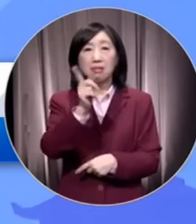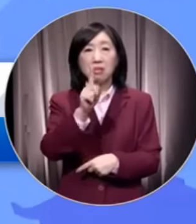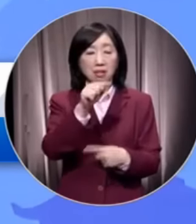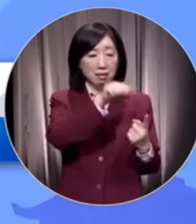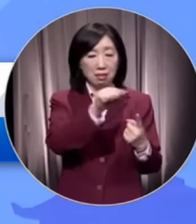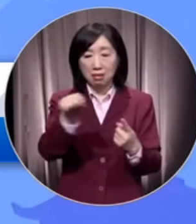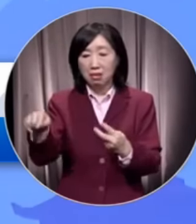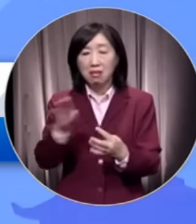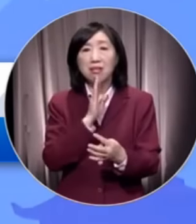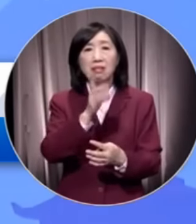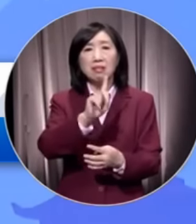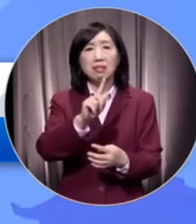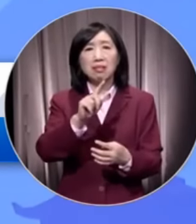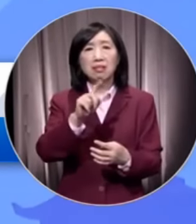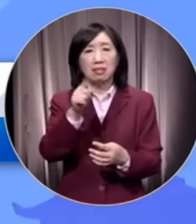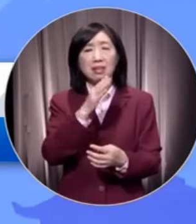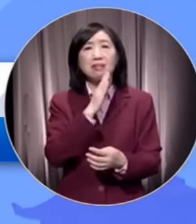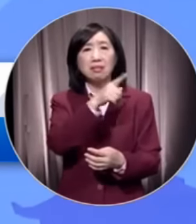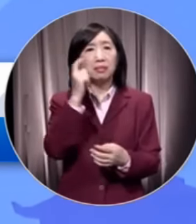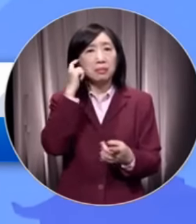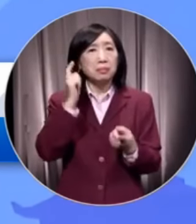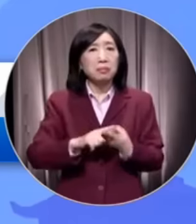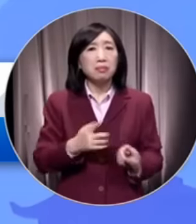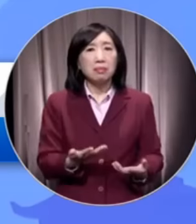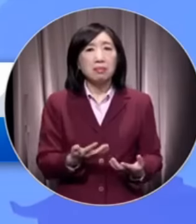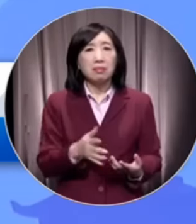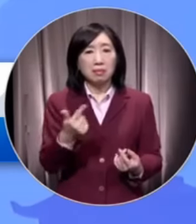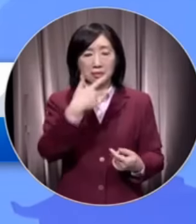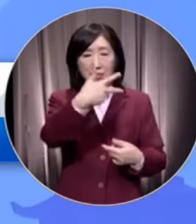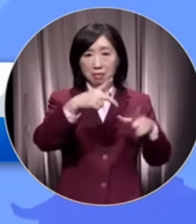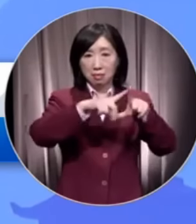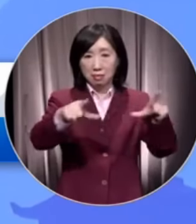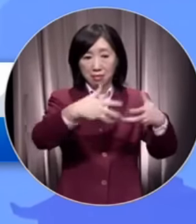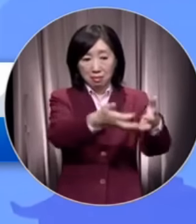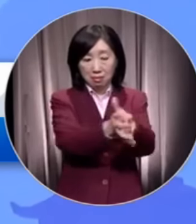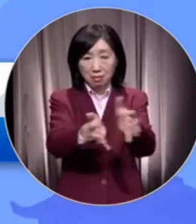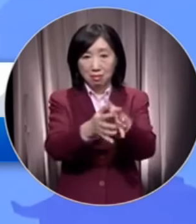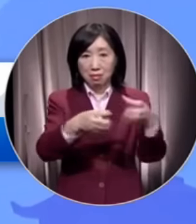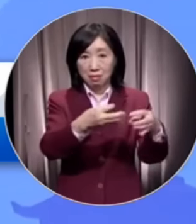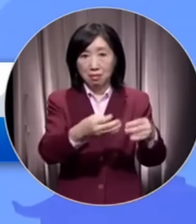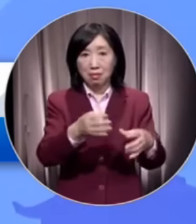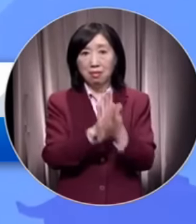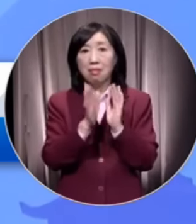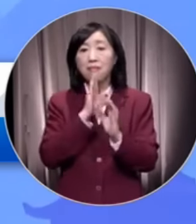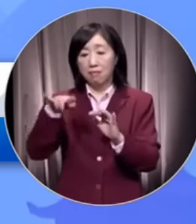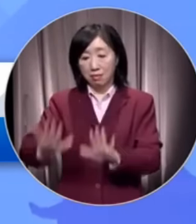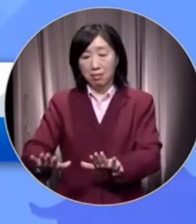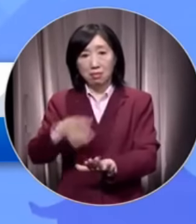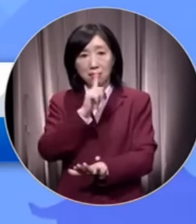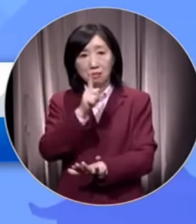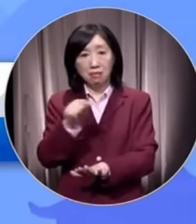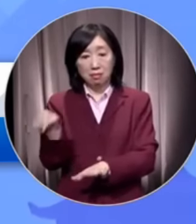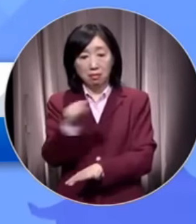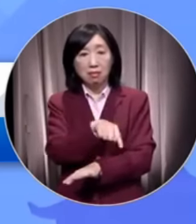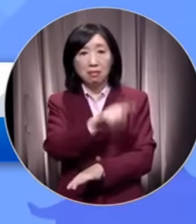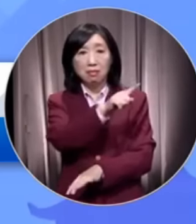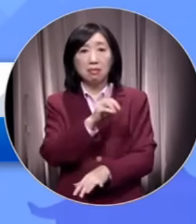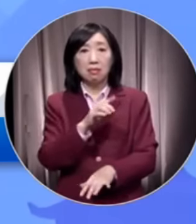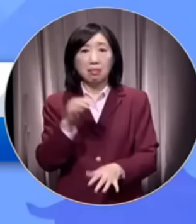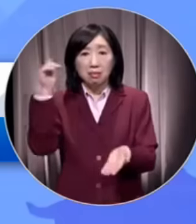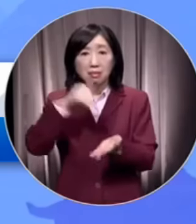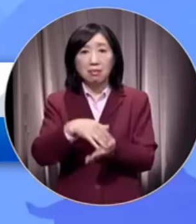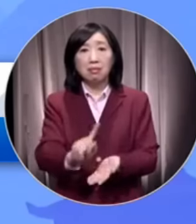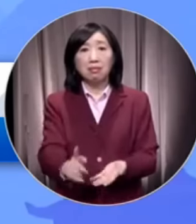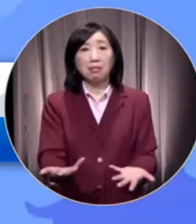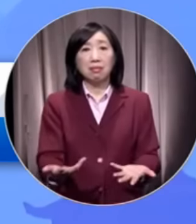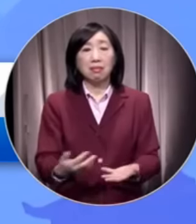的想法呢？你是在七大工商团体呢，还是你进来在这里这个场合讲的？所以我要再一次的